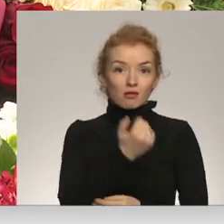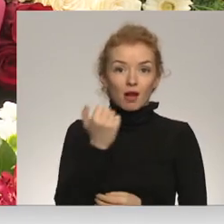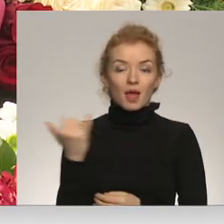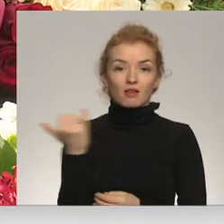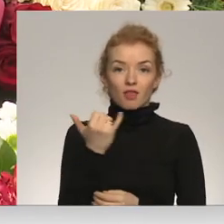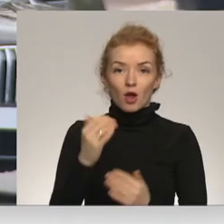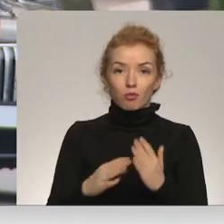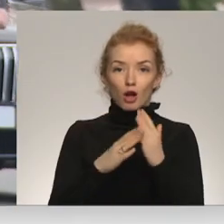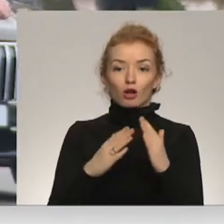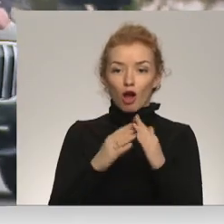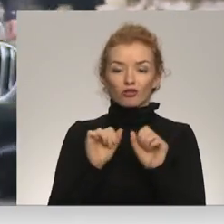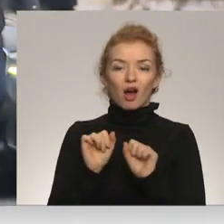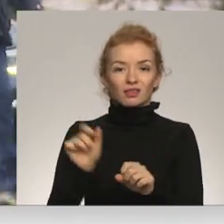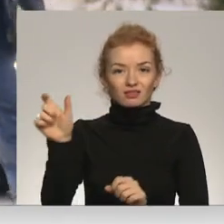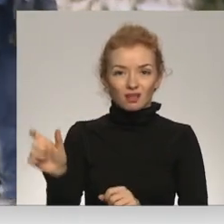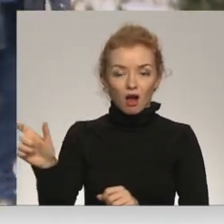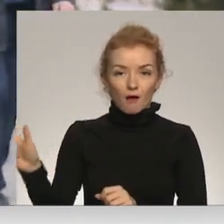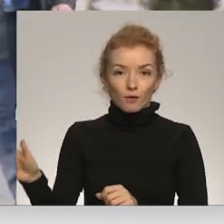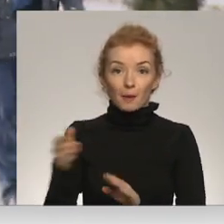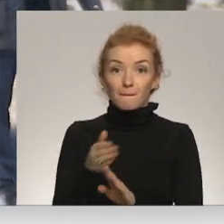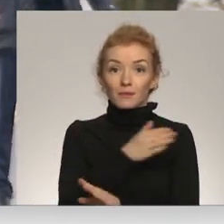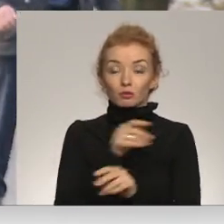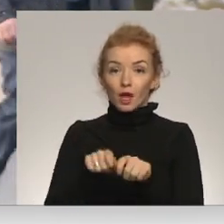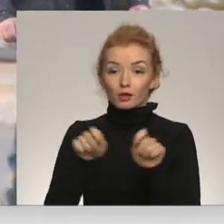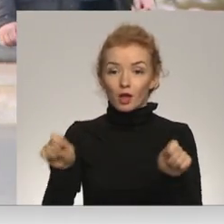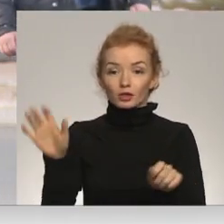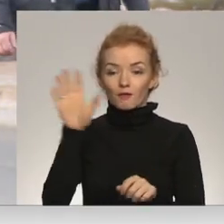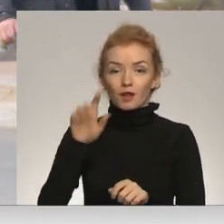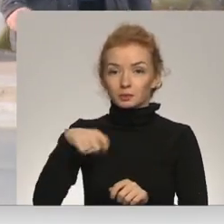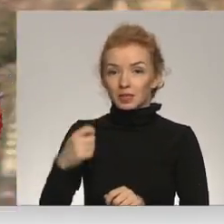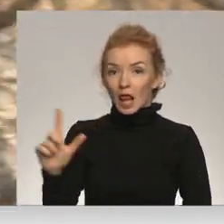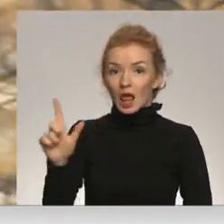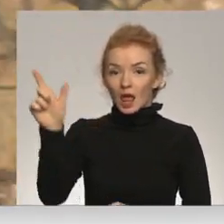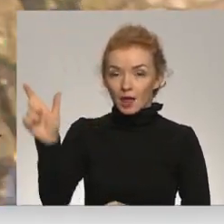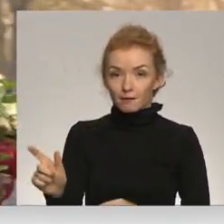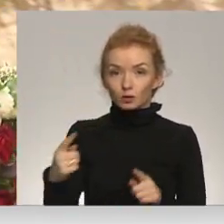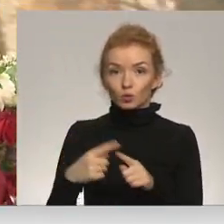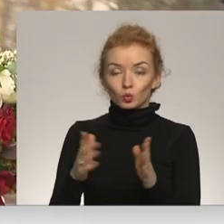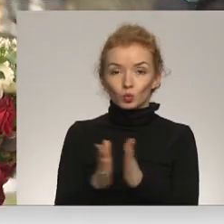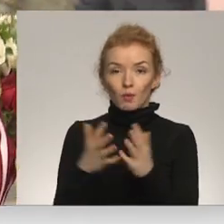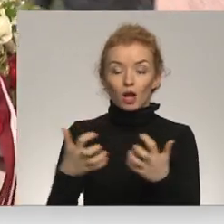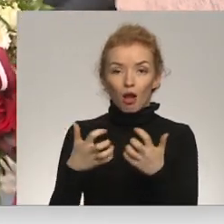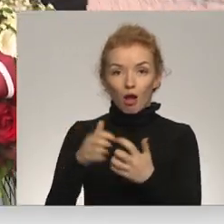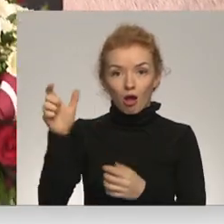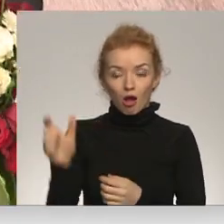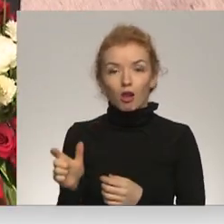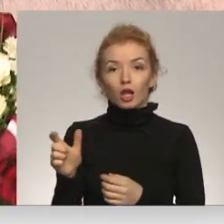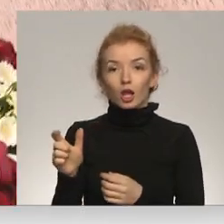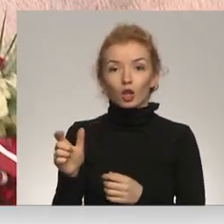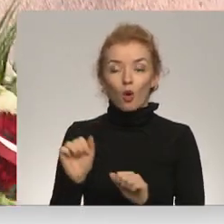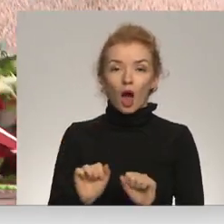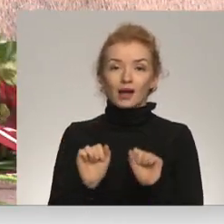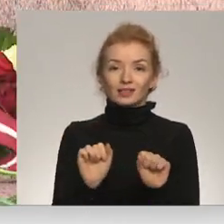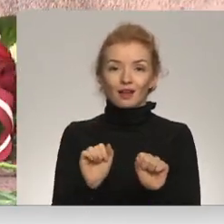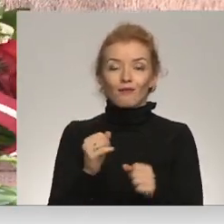janvāra barikāžu aizstāvjus. Pirms pieminekļa atklāšanas valsts prezidents Egils Levits un premjers Krišjāns Kariņš barikāžu